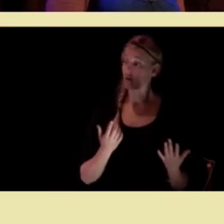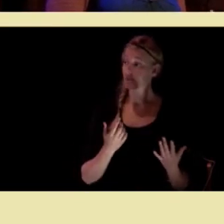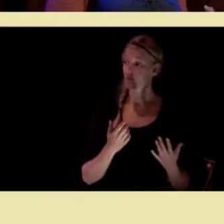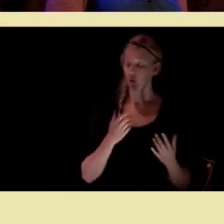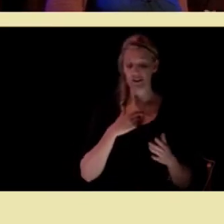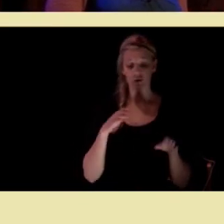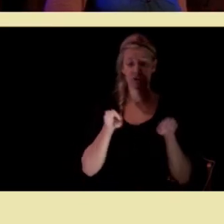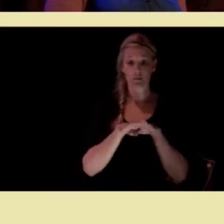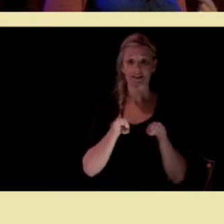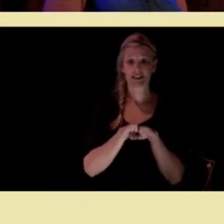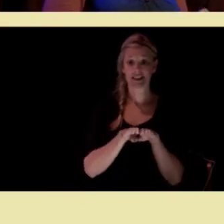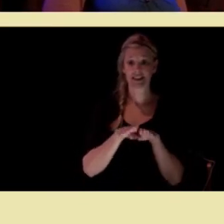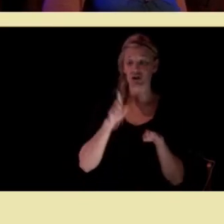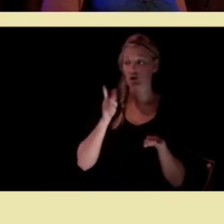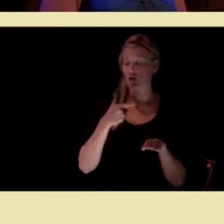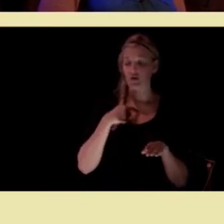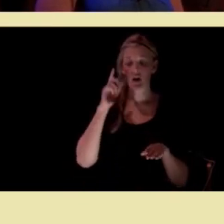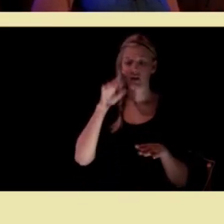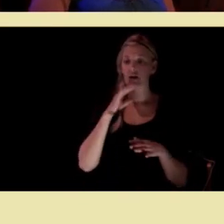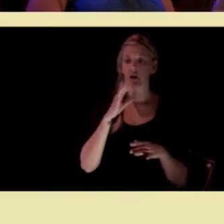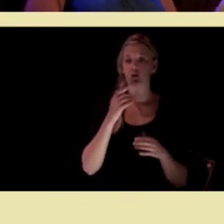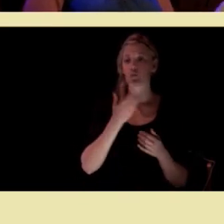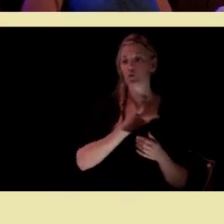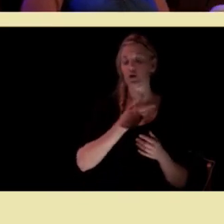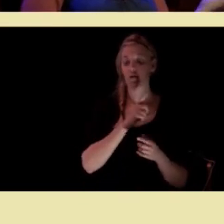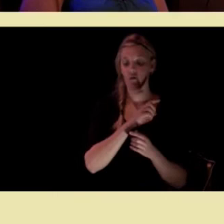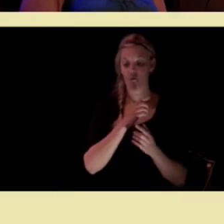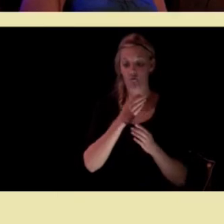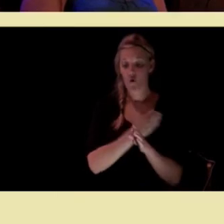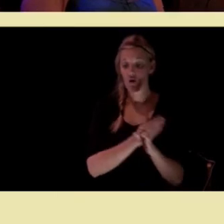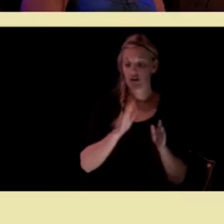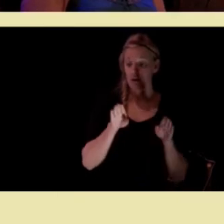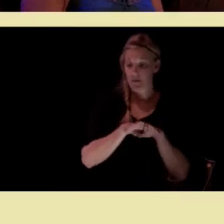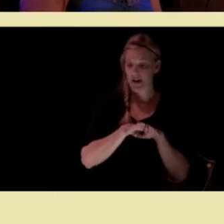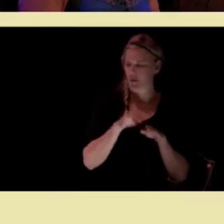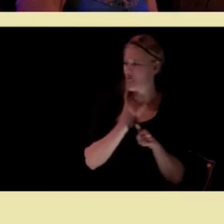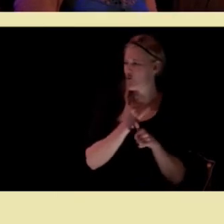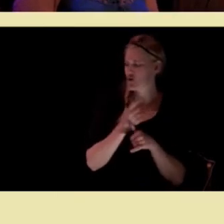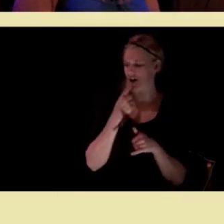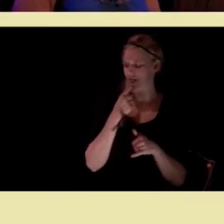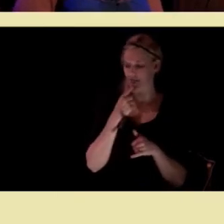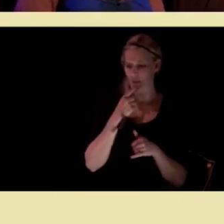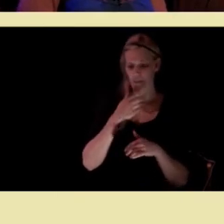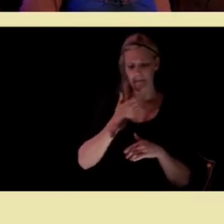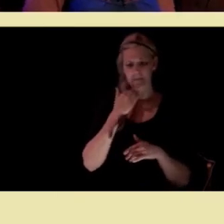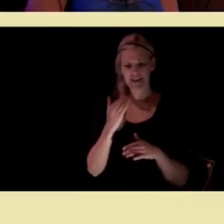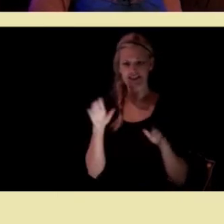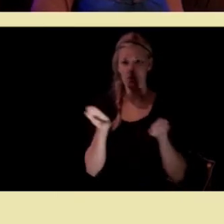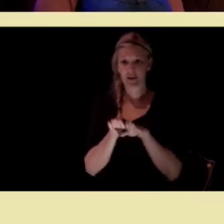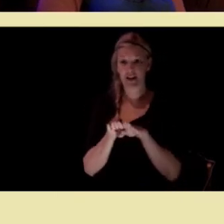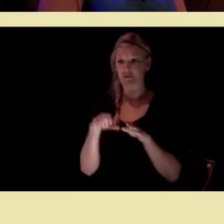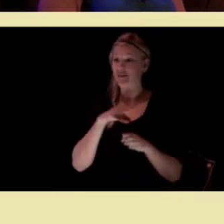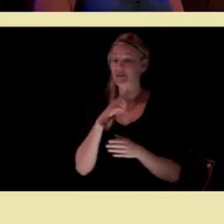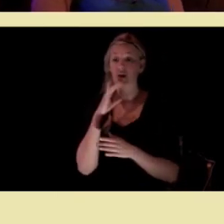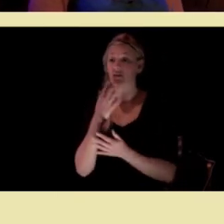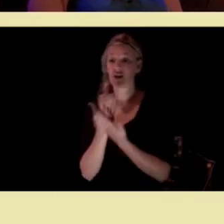snakke om det som vanskelig før vi stabile. Men så det jo, hvordan skal vi bli stabile uten å få snakke om det som vanskelig?